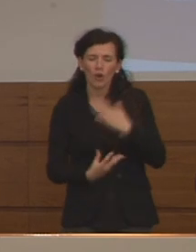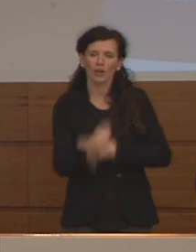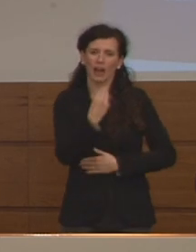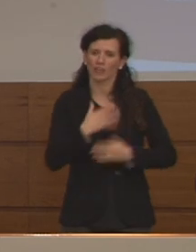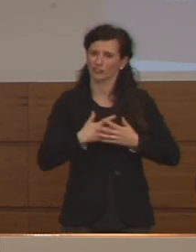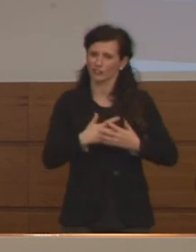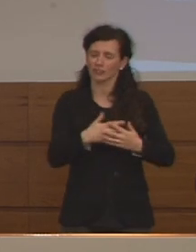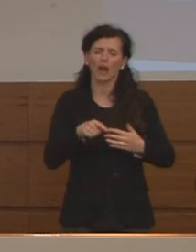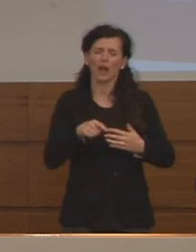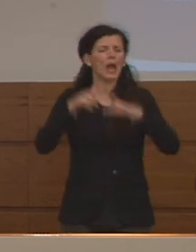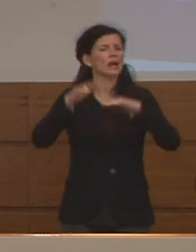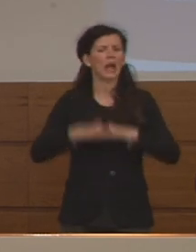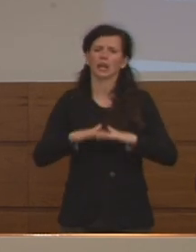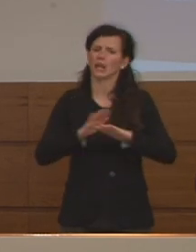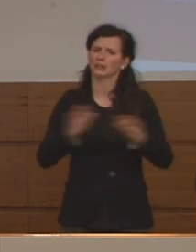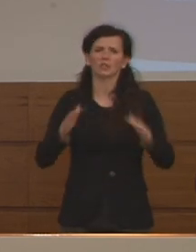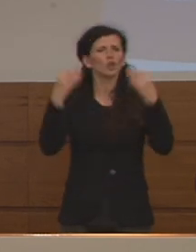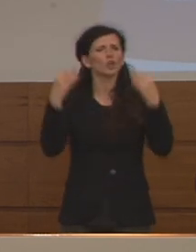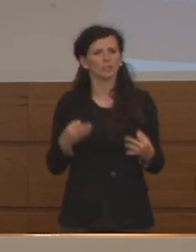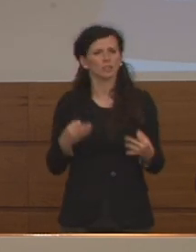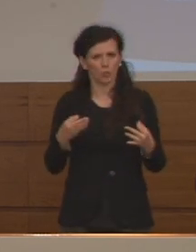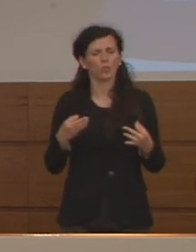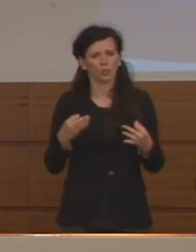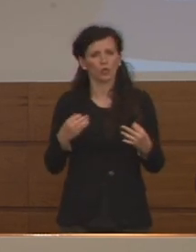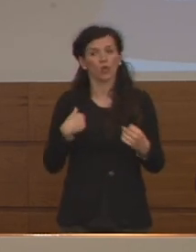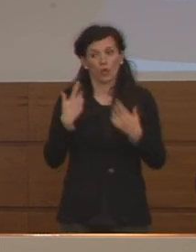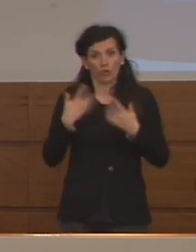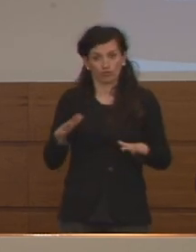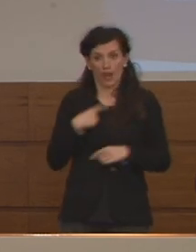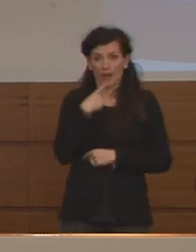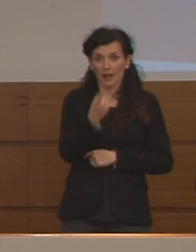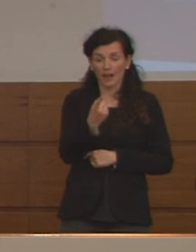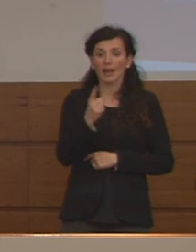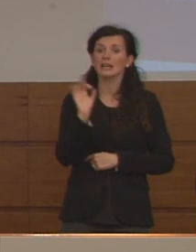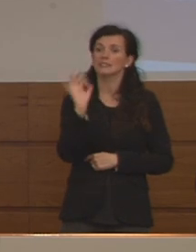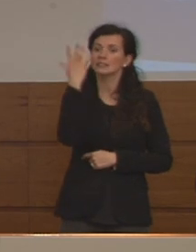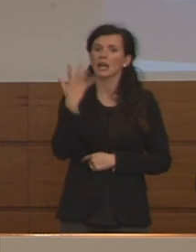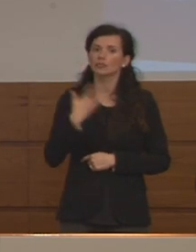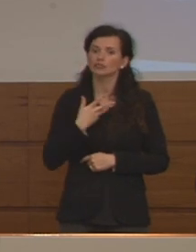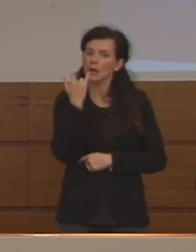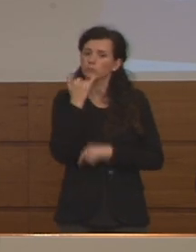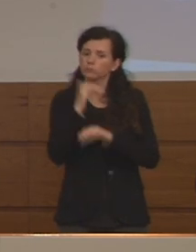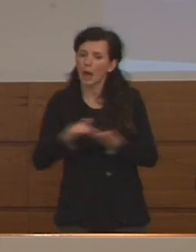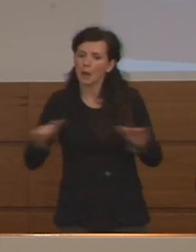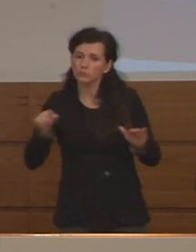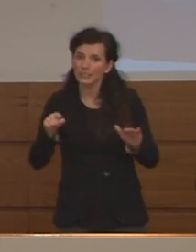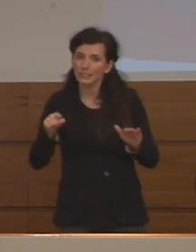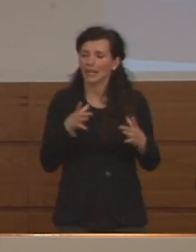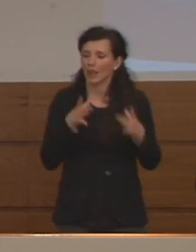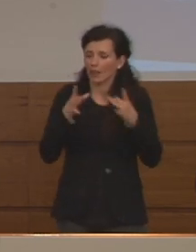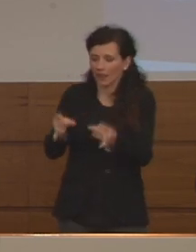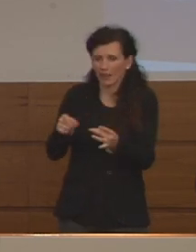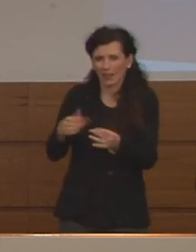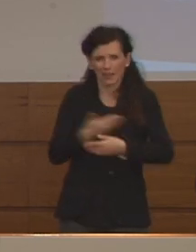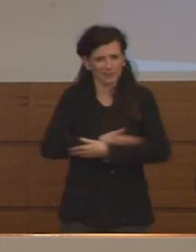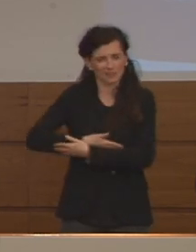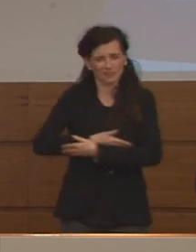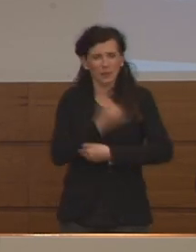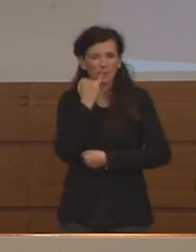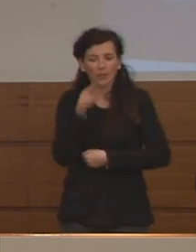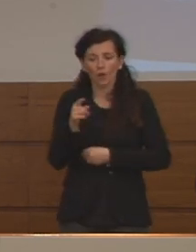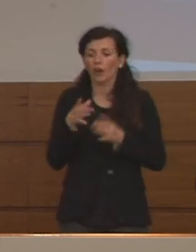garantito e sicuro e ho già detto che laddove ci sono dei bambini che che poi contraggono anche in età neonatale